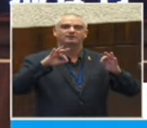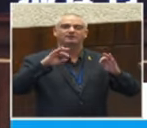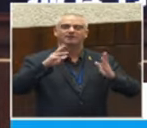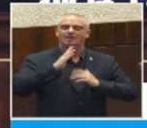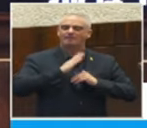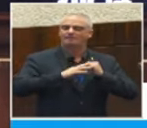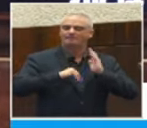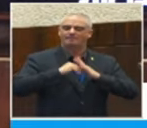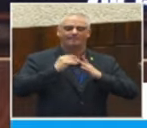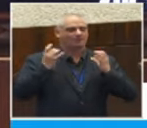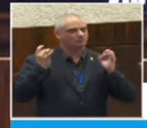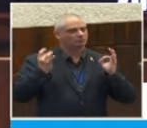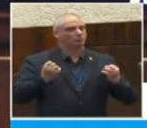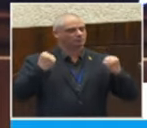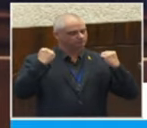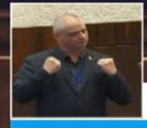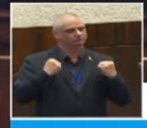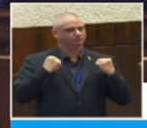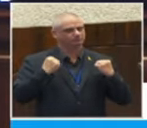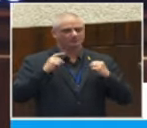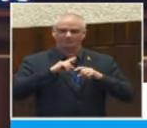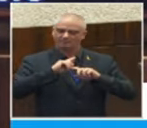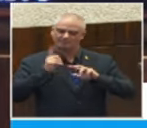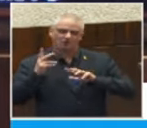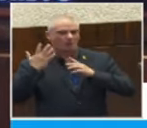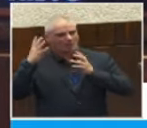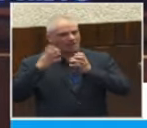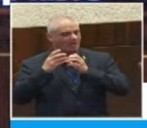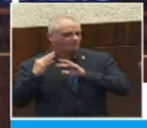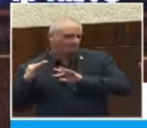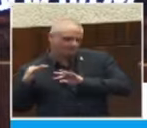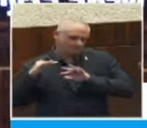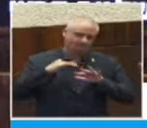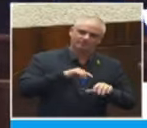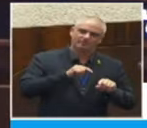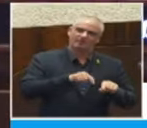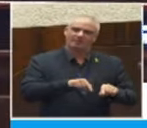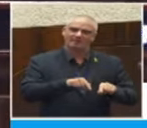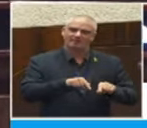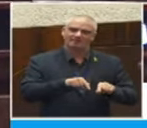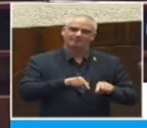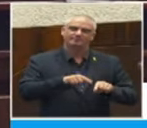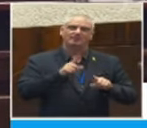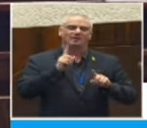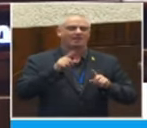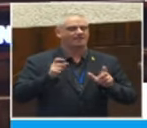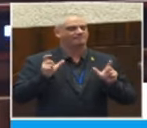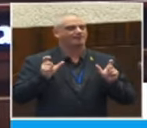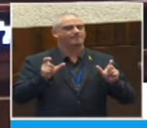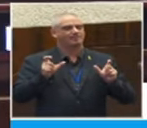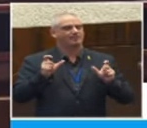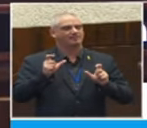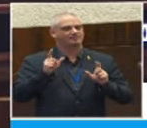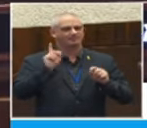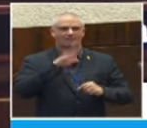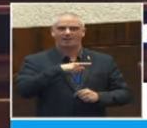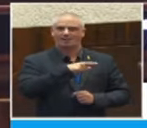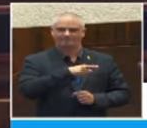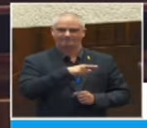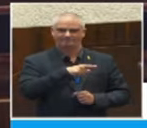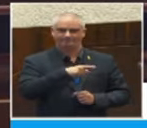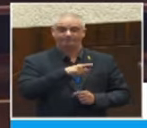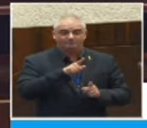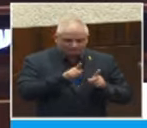לתלפיות ונהרו כל הגויים אליו, אלף המגן תלוי עליו. את אותן